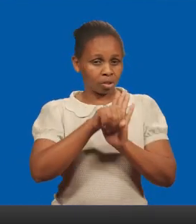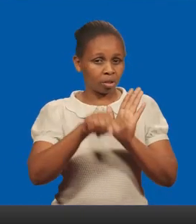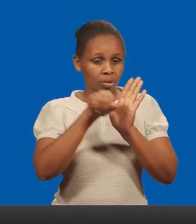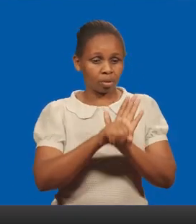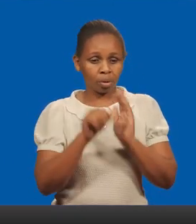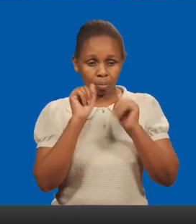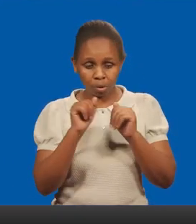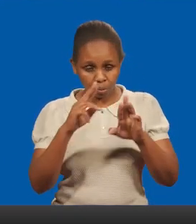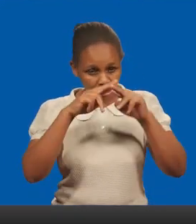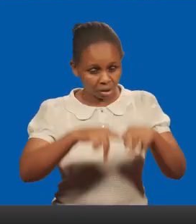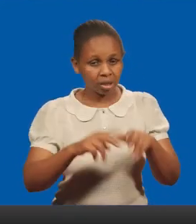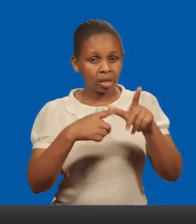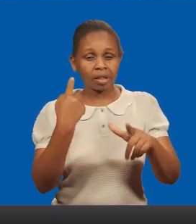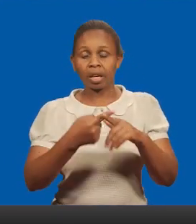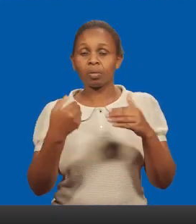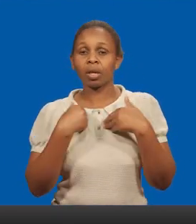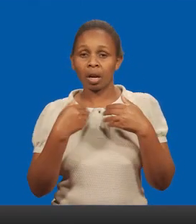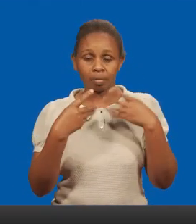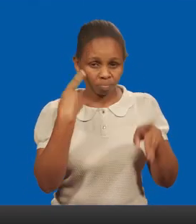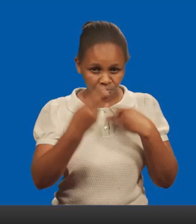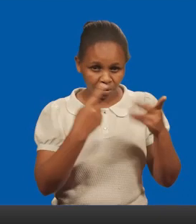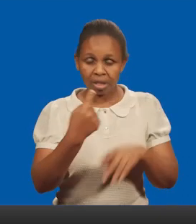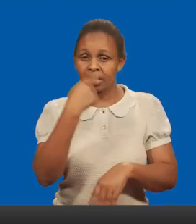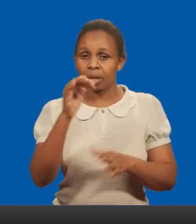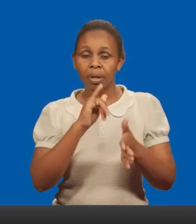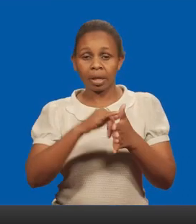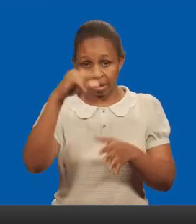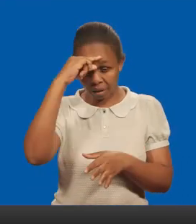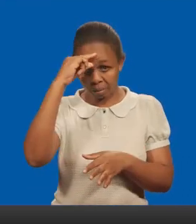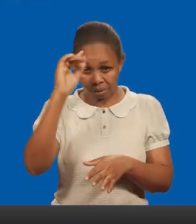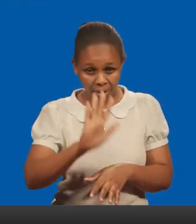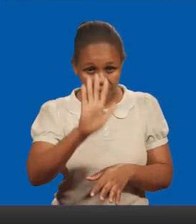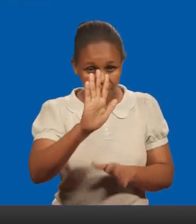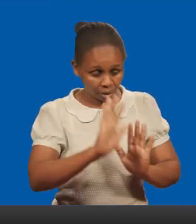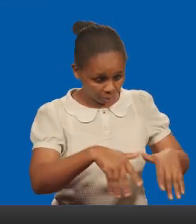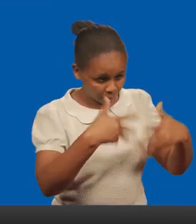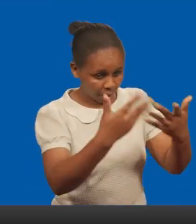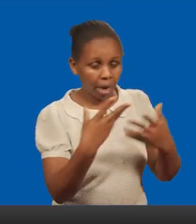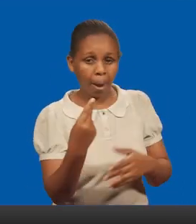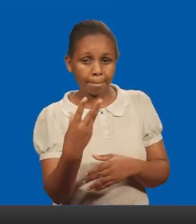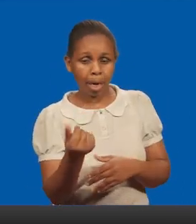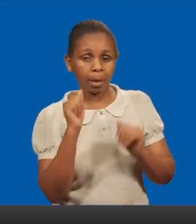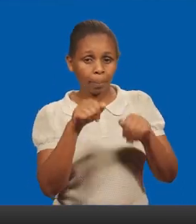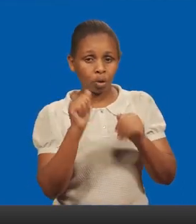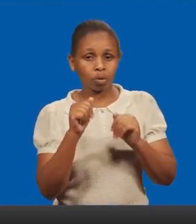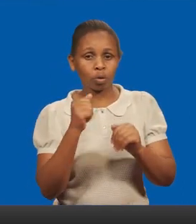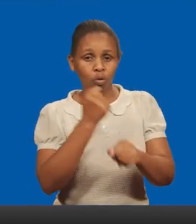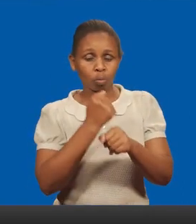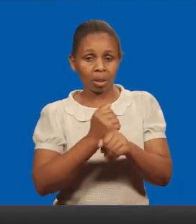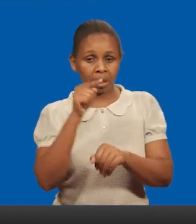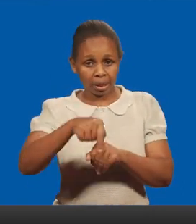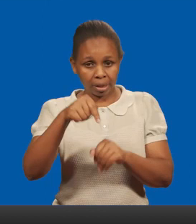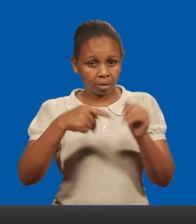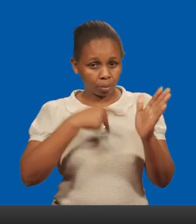has its own system, so the council will be able to sit down, we can have a conversation. Alidokeza kwamba serikali yake imetenga pesa za